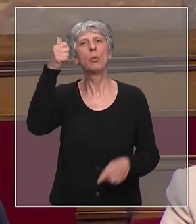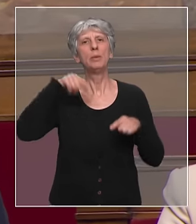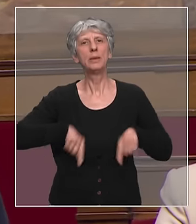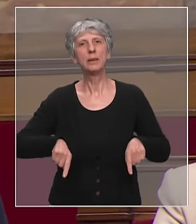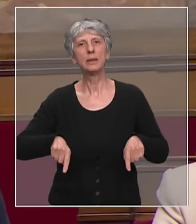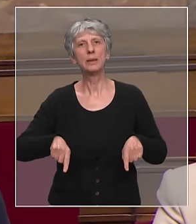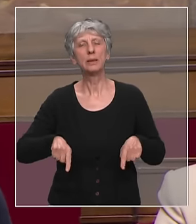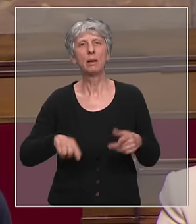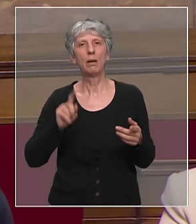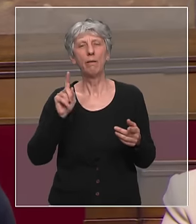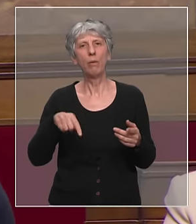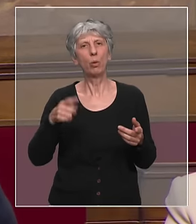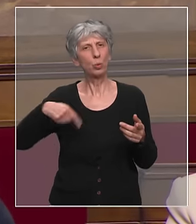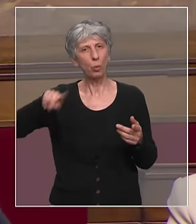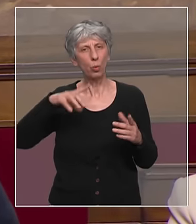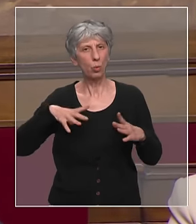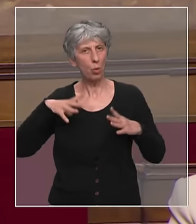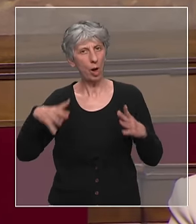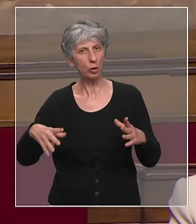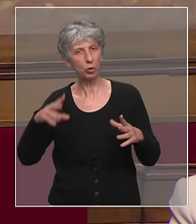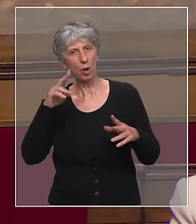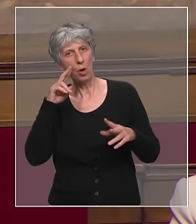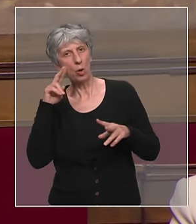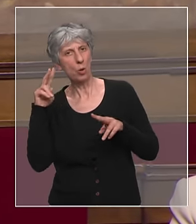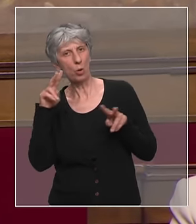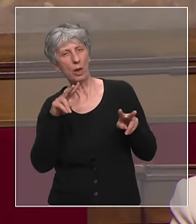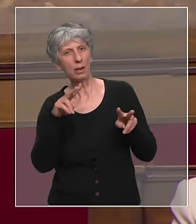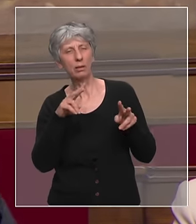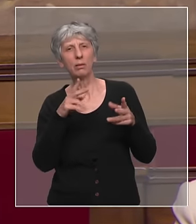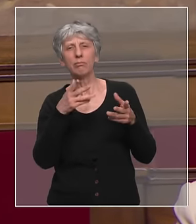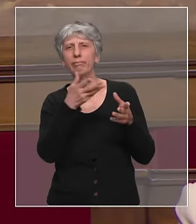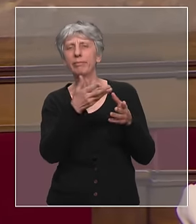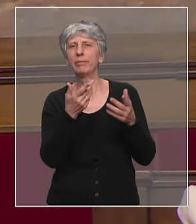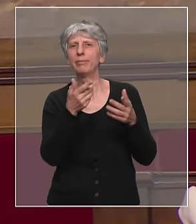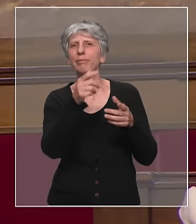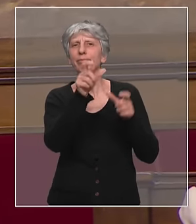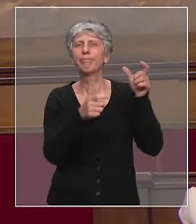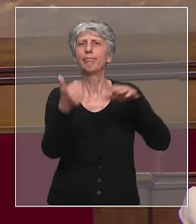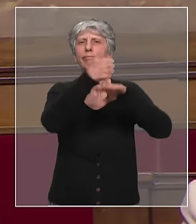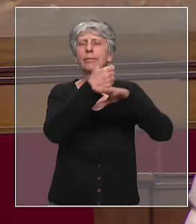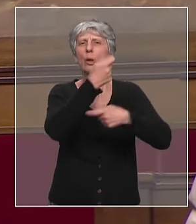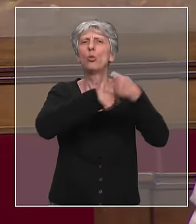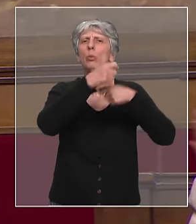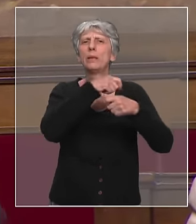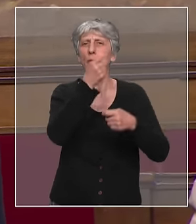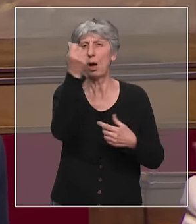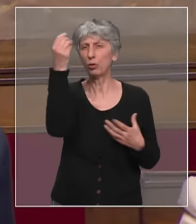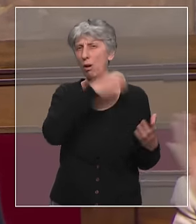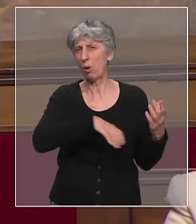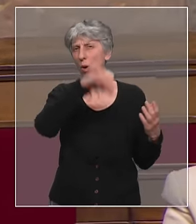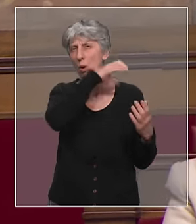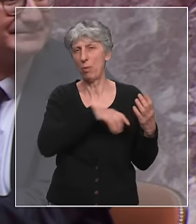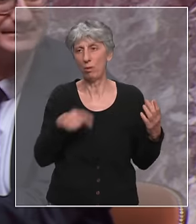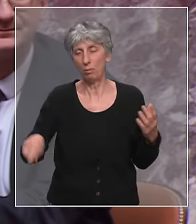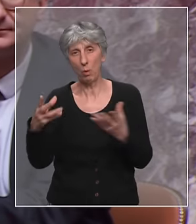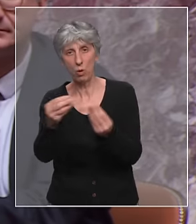ministre, ayons aussi le courage de regarder du côté de ces opérateurs économiques qui s'enrichissent depuis trop longtemps sur le dos de nos populations. Je